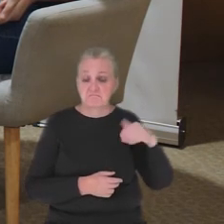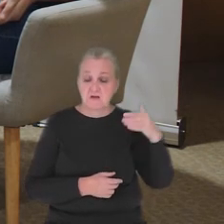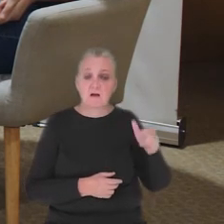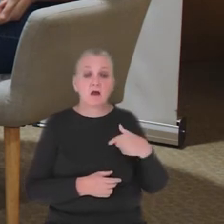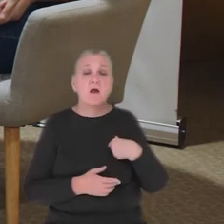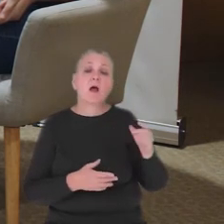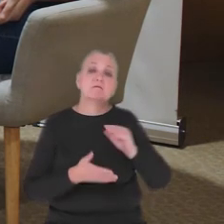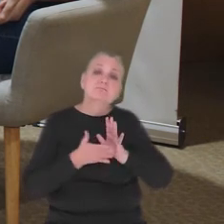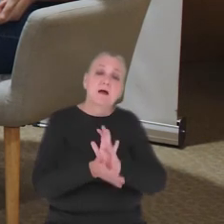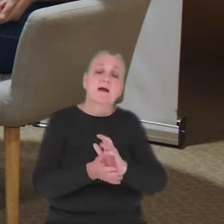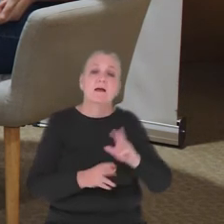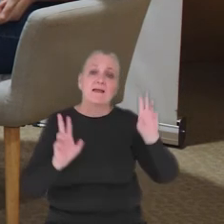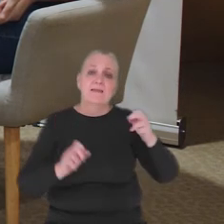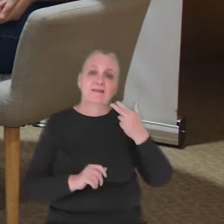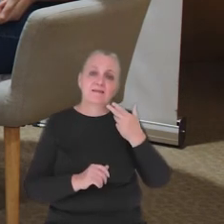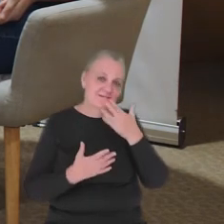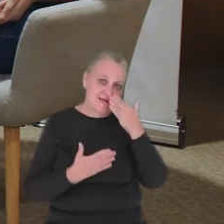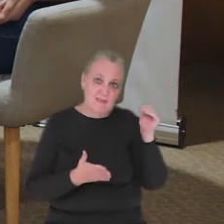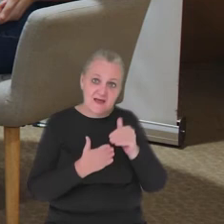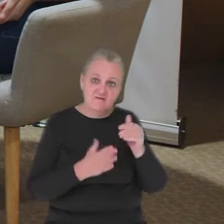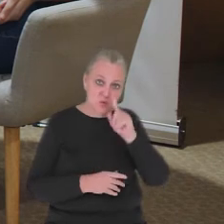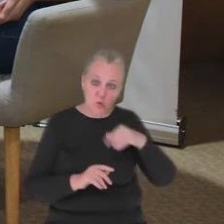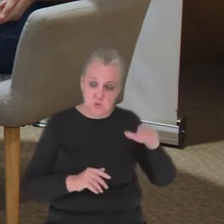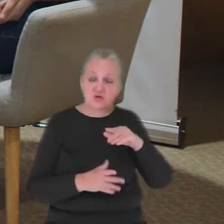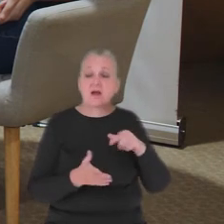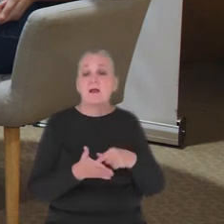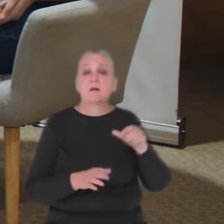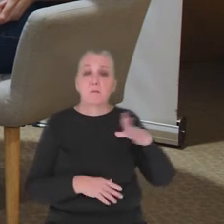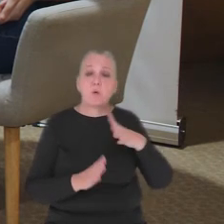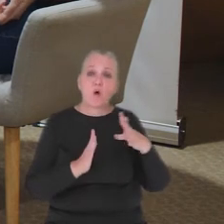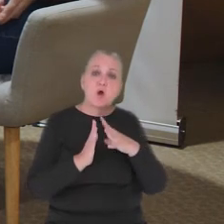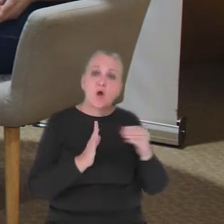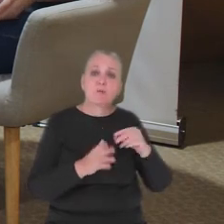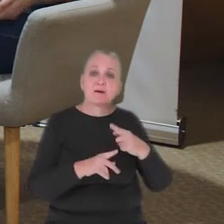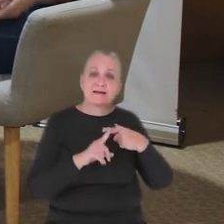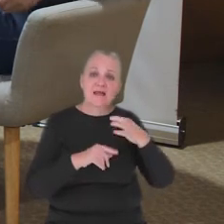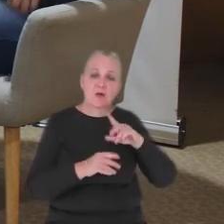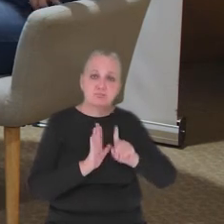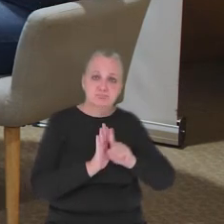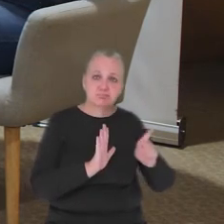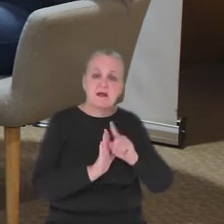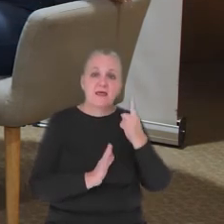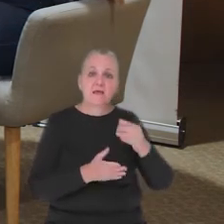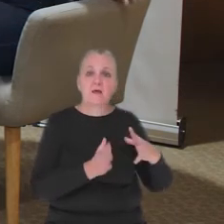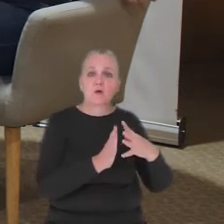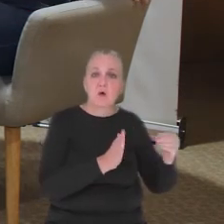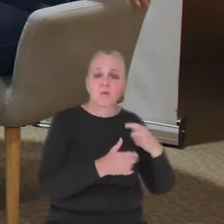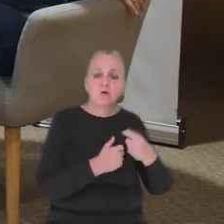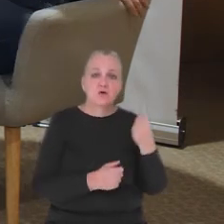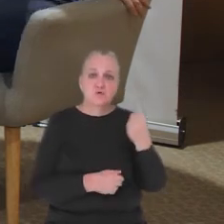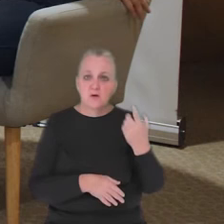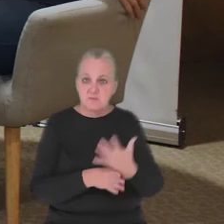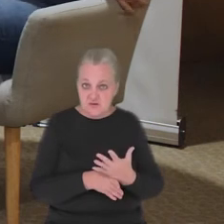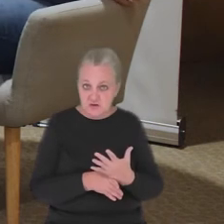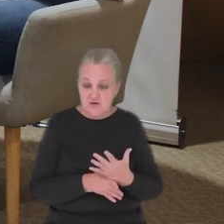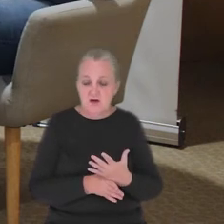Nienawidzę ludzi i to było takie super proste i tam chodził sobie do ksero i w tym ksero to za jeden egzemplarz płacił złoty